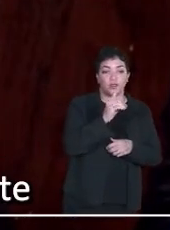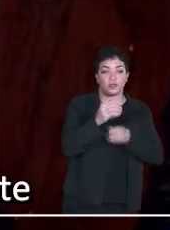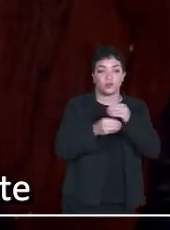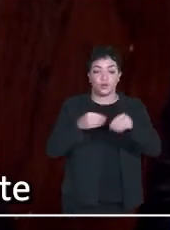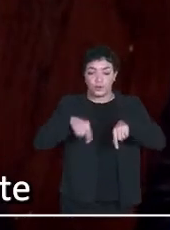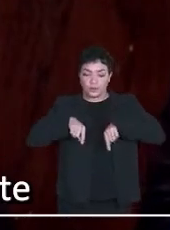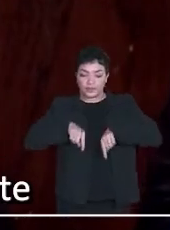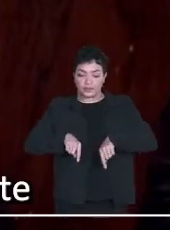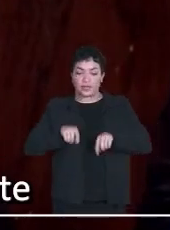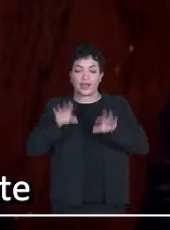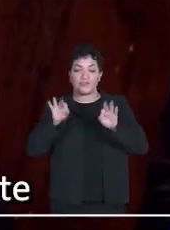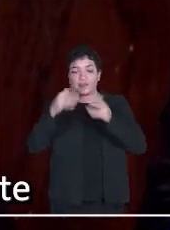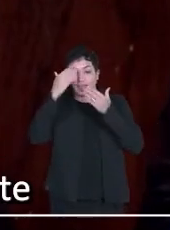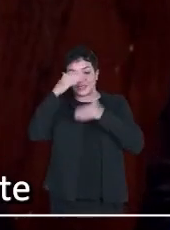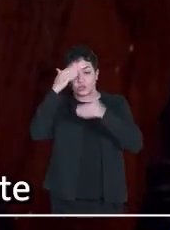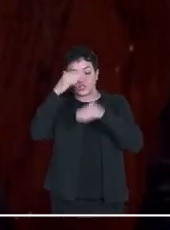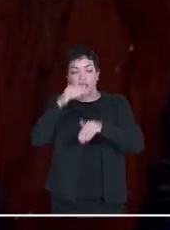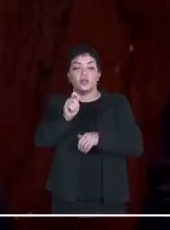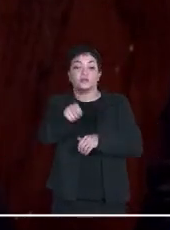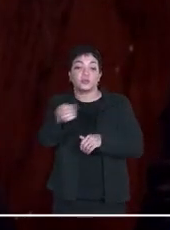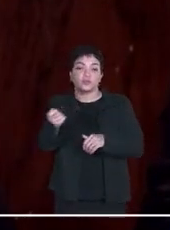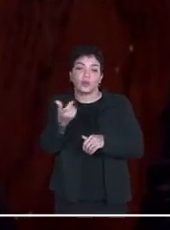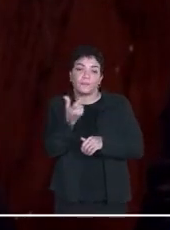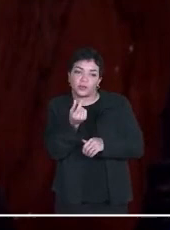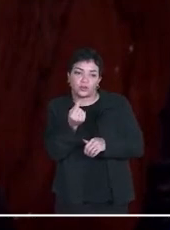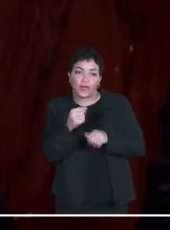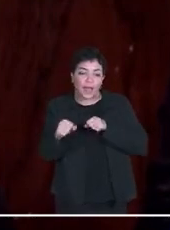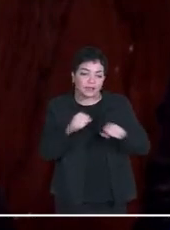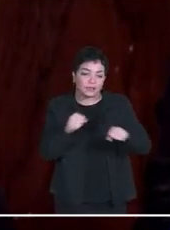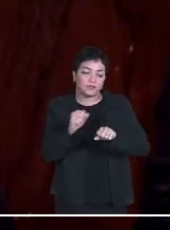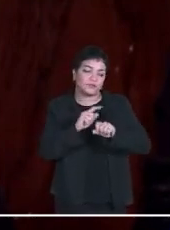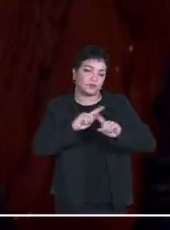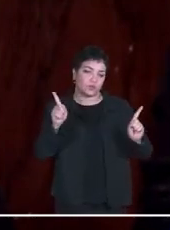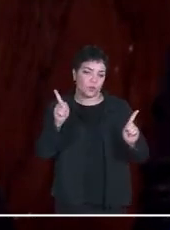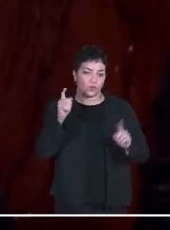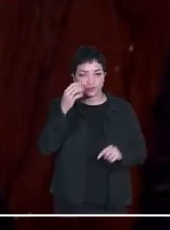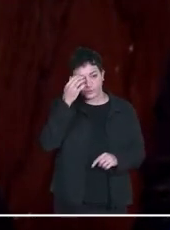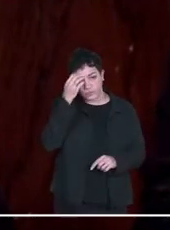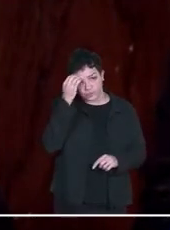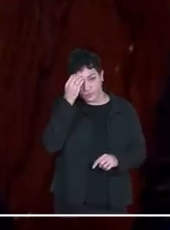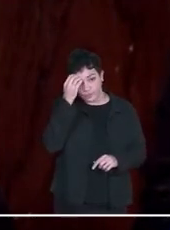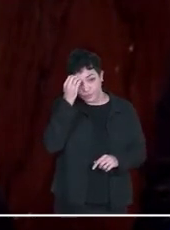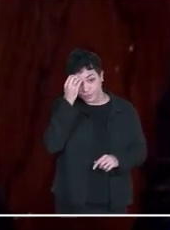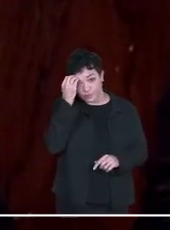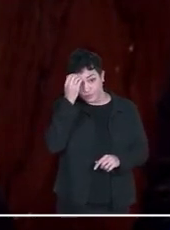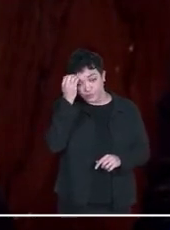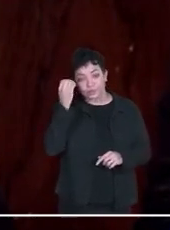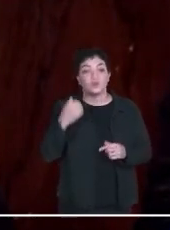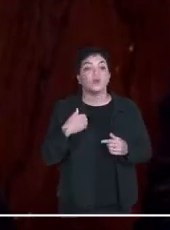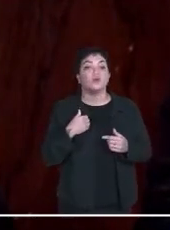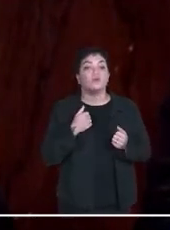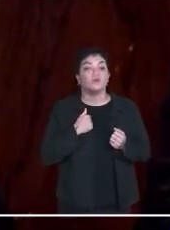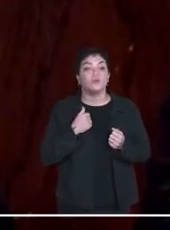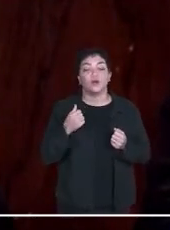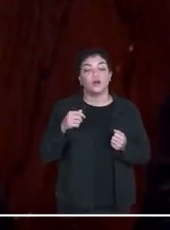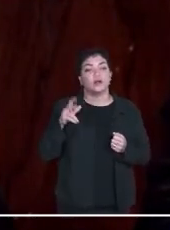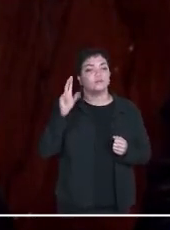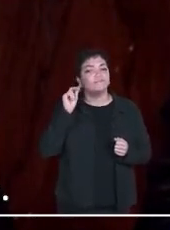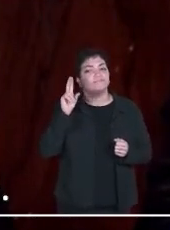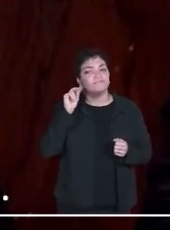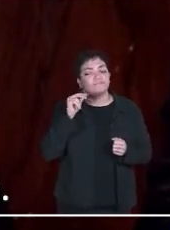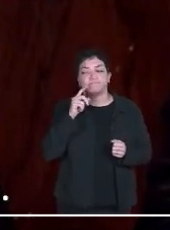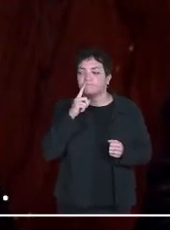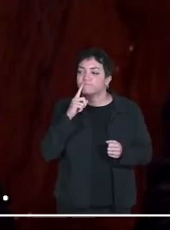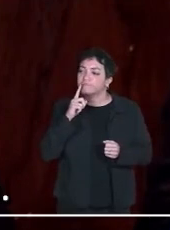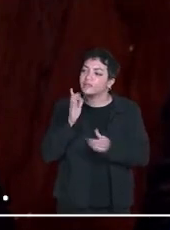ne seraient pas partenaires actifs de cette proposition de Climate Change biodiversité. Ce que j'ai beaucoup entendu en fait dans vos interventions,